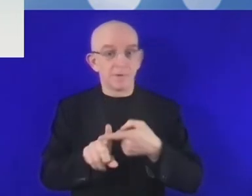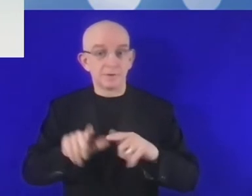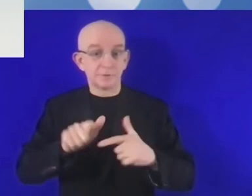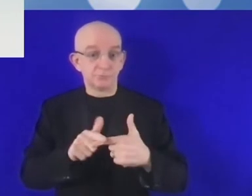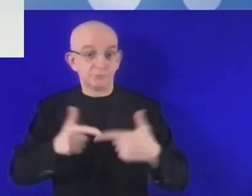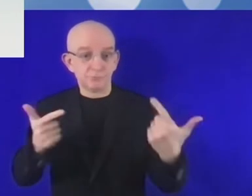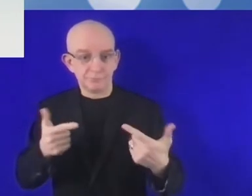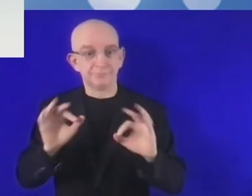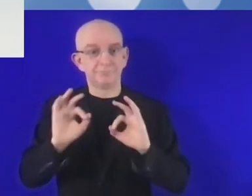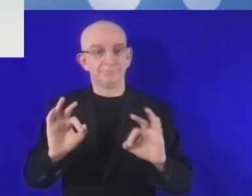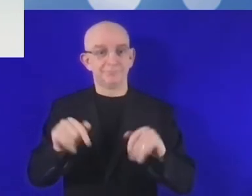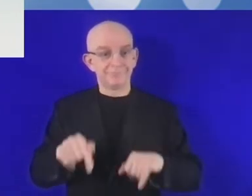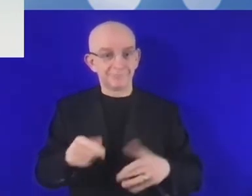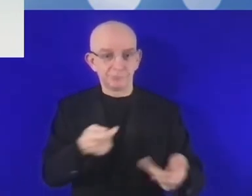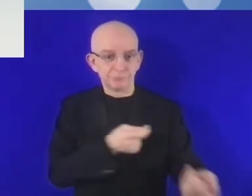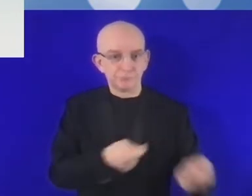جهودنا المشتركة